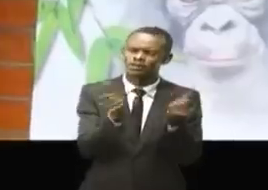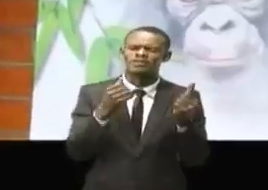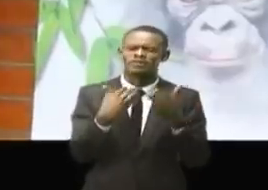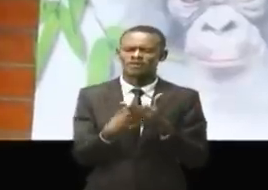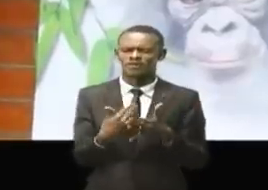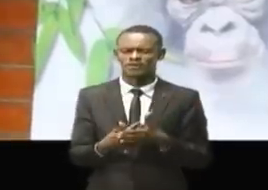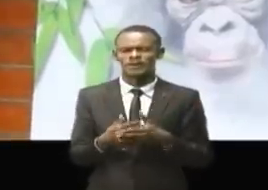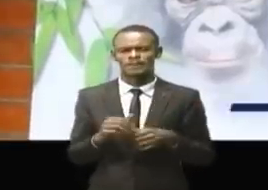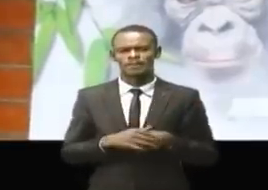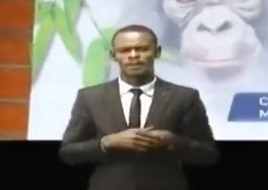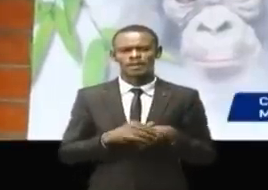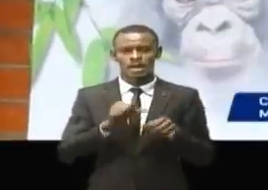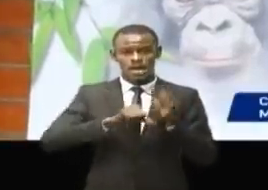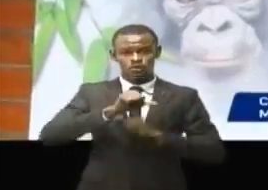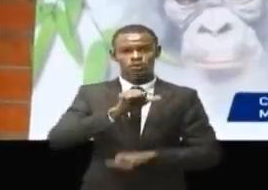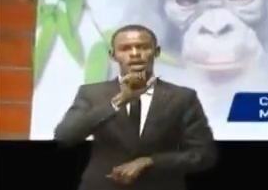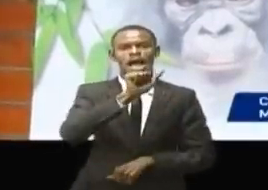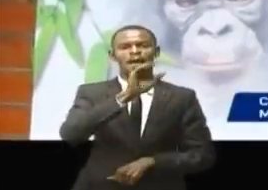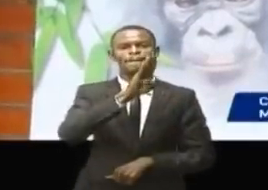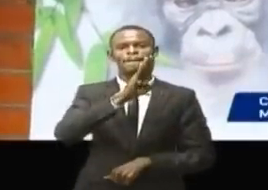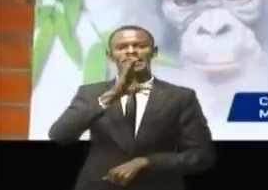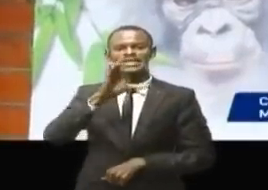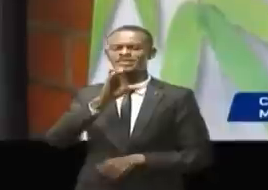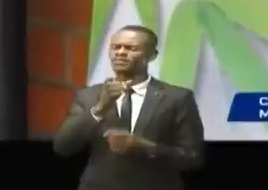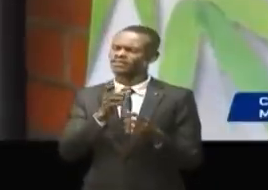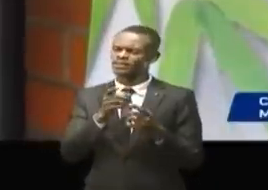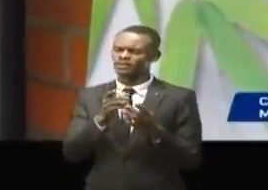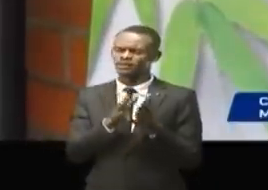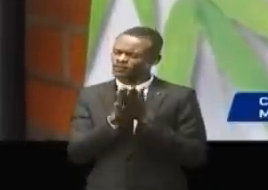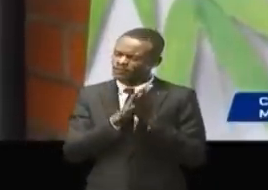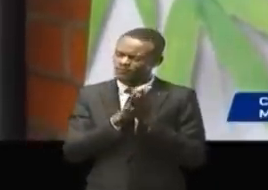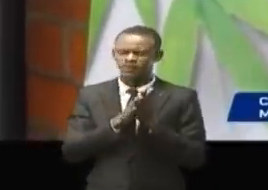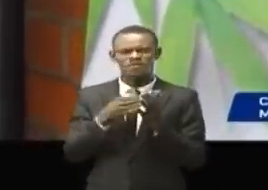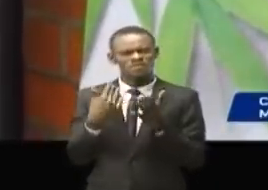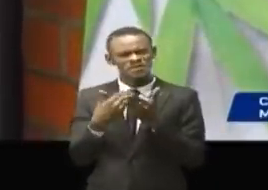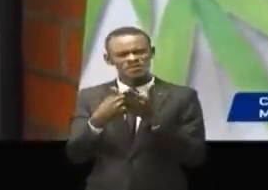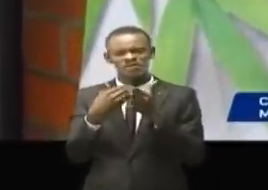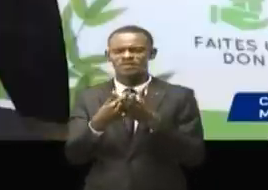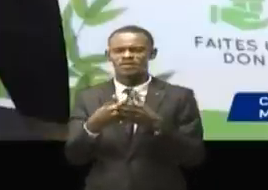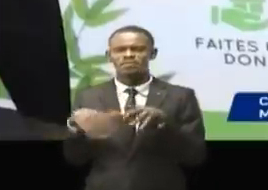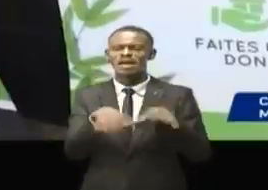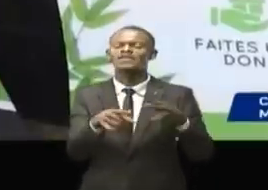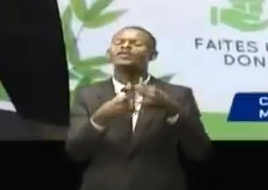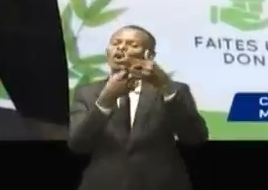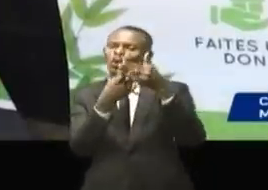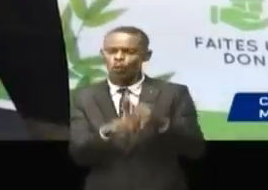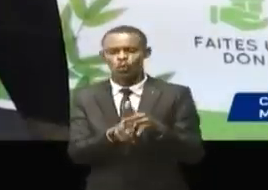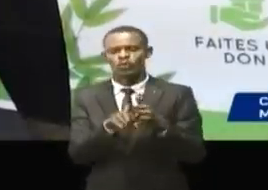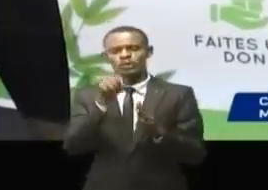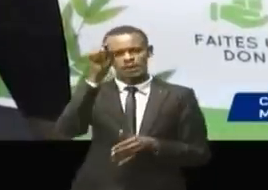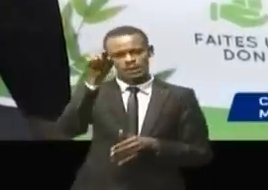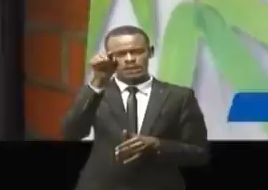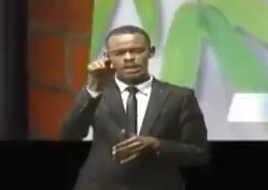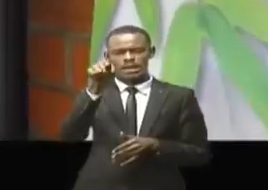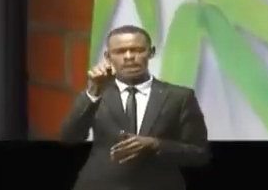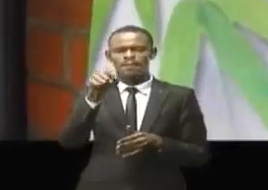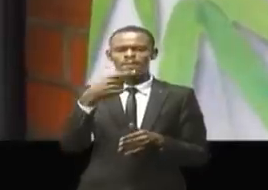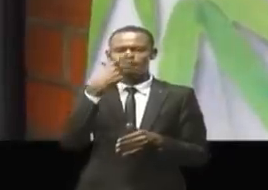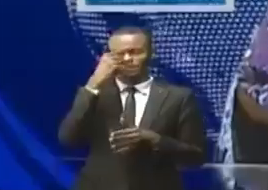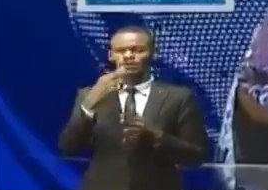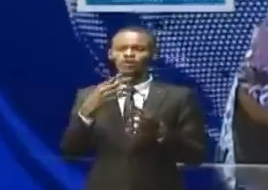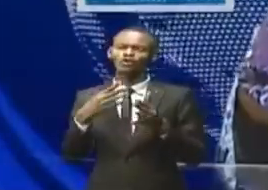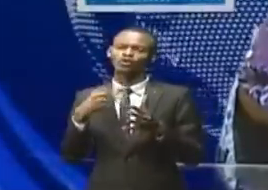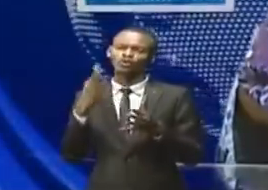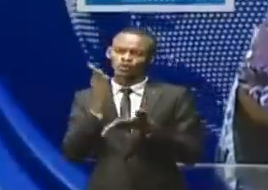vivement la reprise des activités dans cette réserve communautaire et Koloya Bonobo et le plus vite